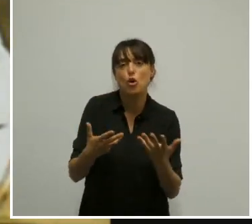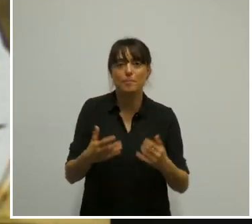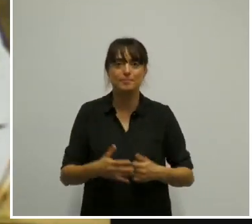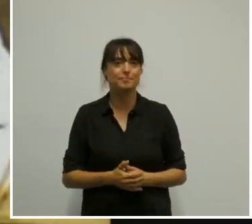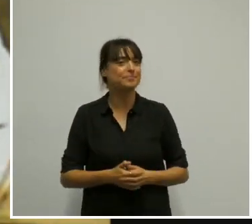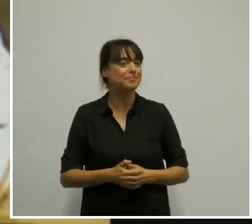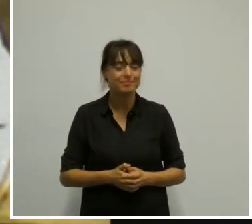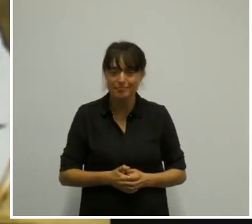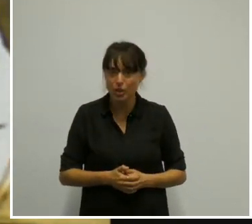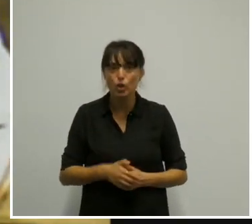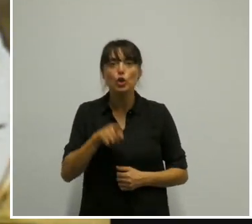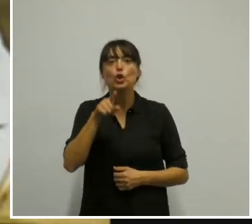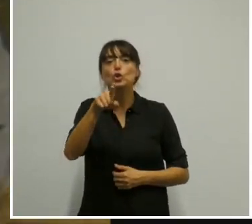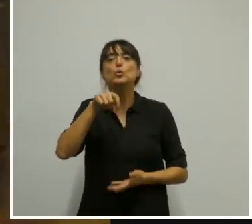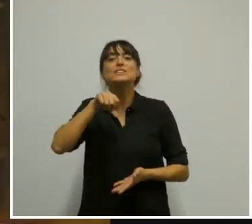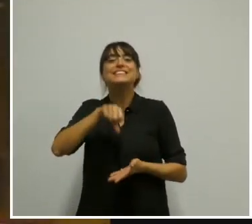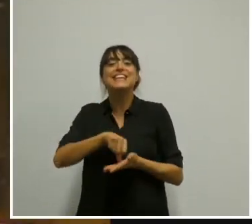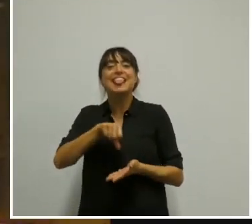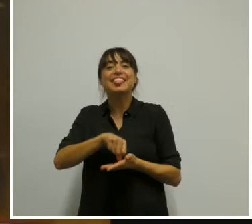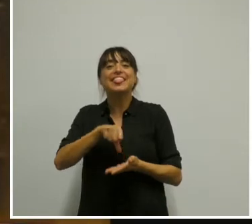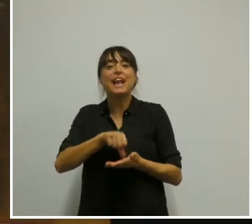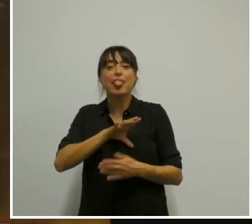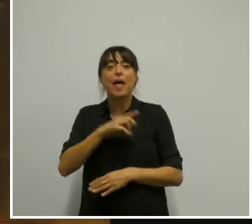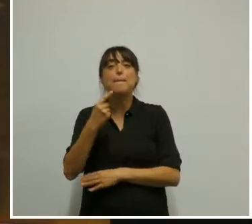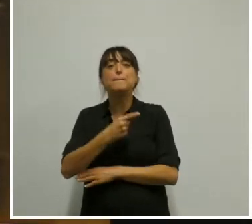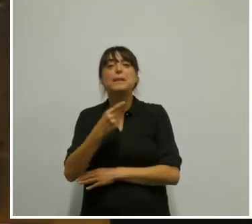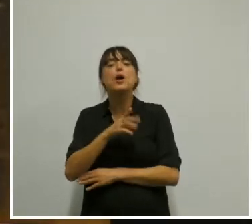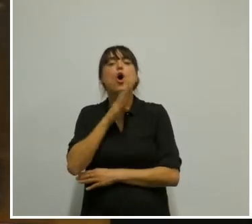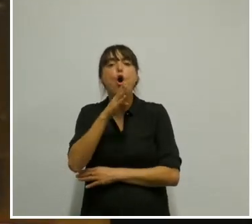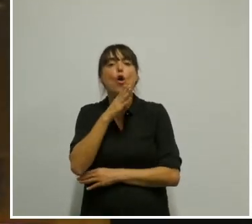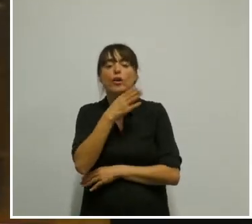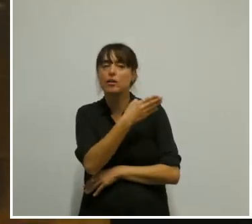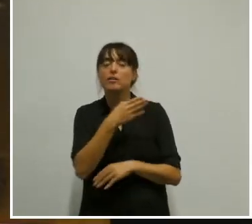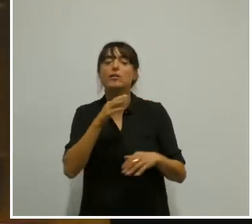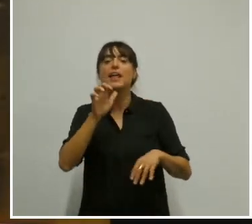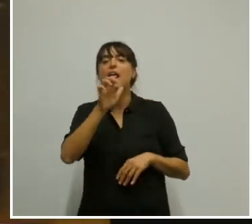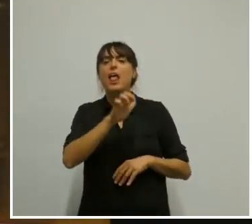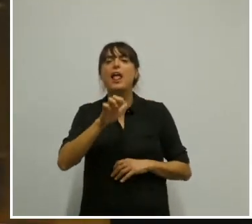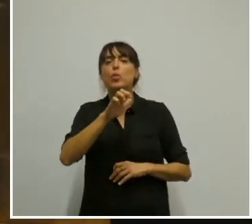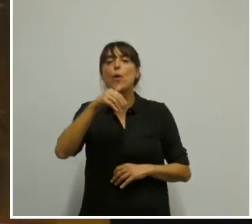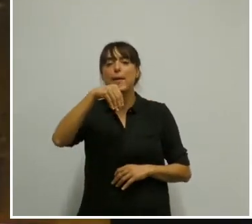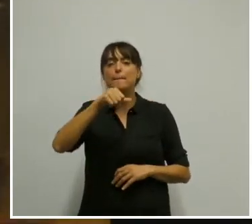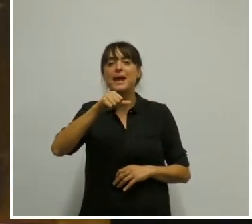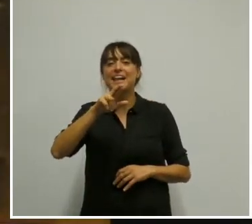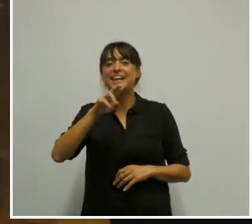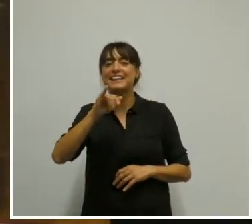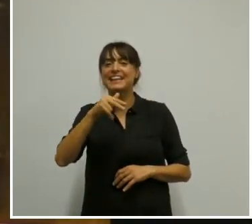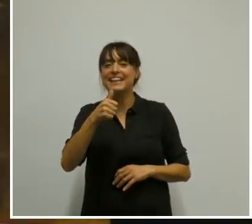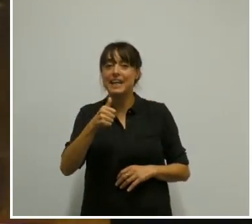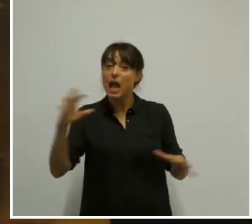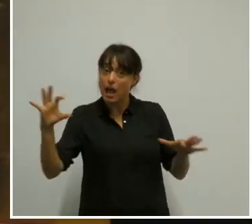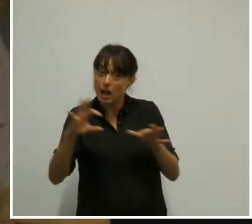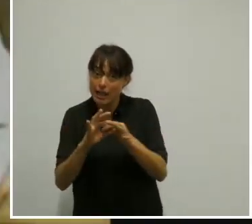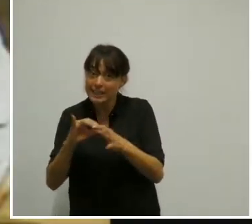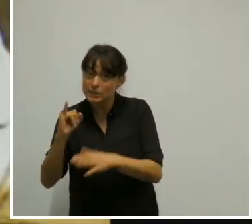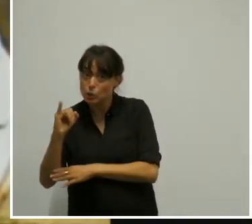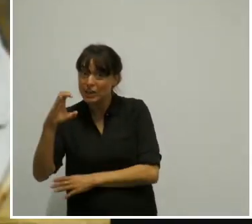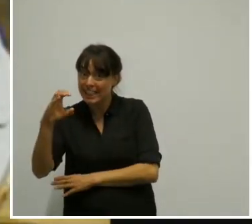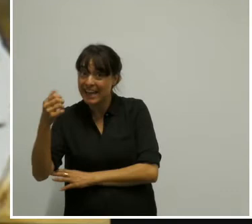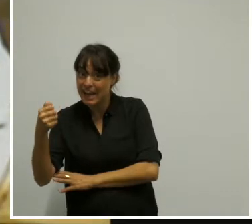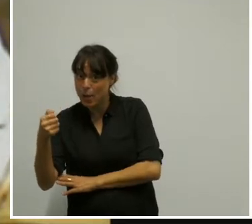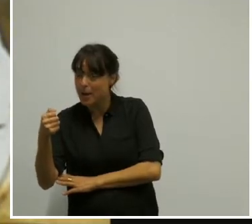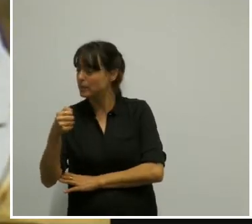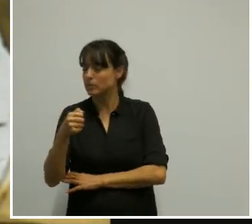estava el teu centre de primària. O sigui, no és referent al teu domicili. L'Eduard Marquina, per exemple. L'Eduard Marquina no crec que tingui el Caterina Albert. No, no